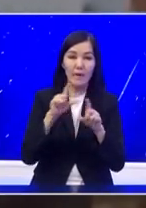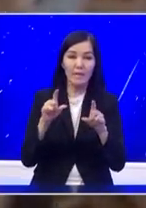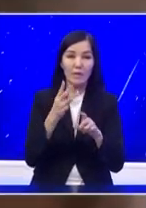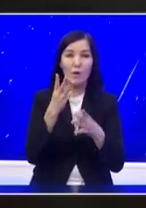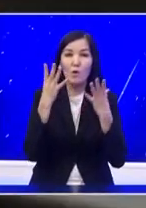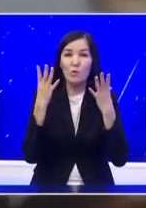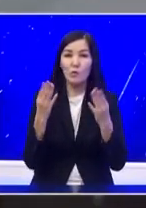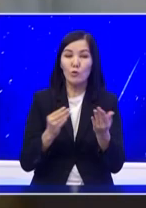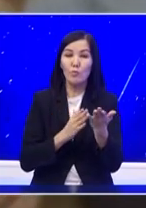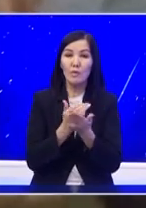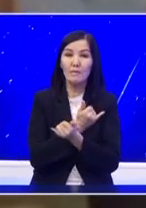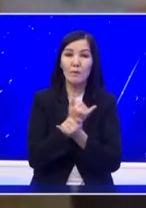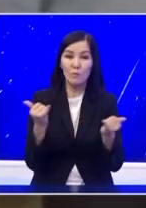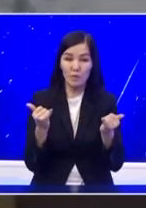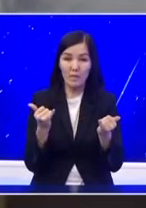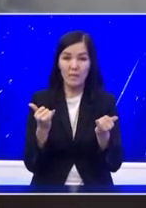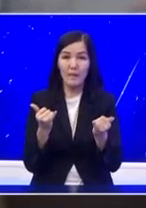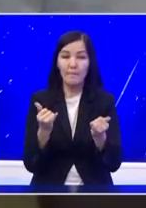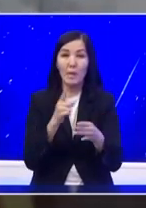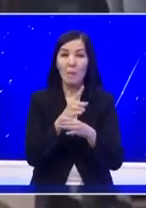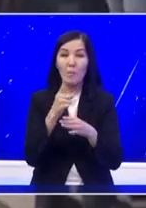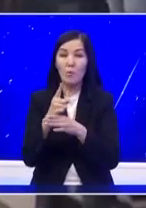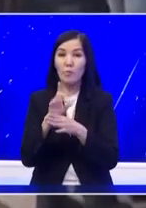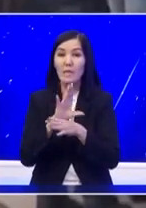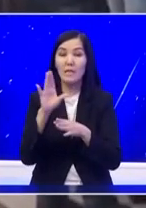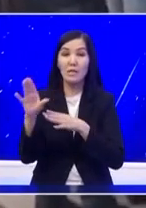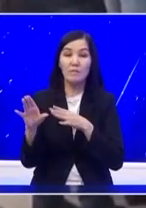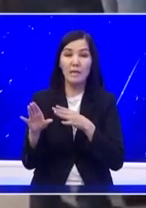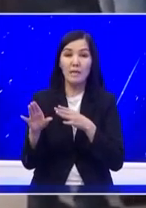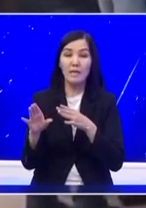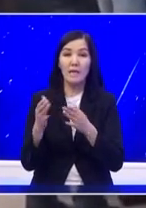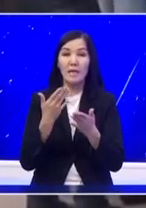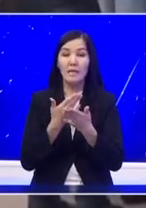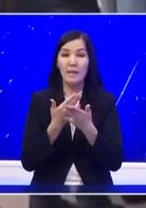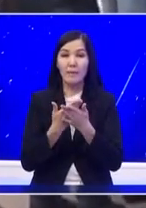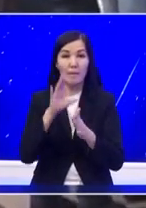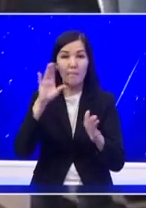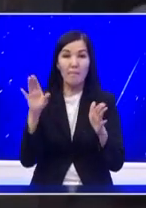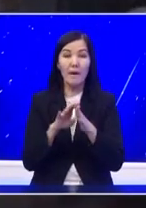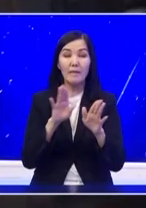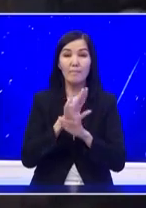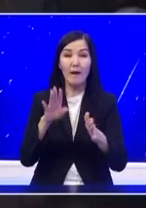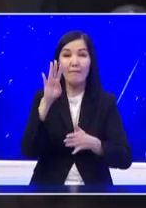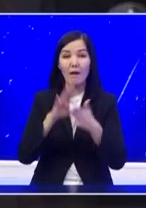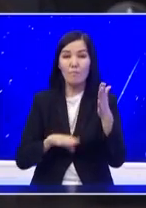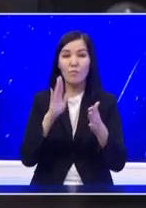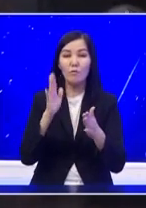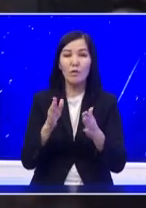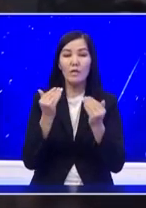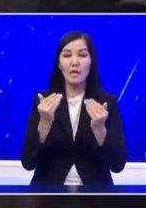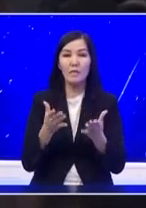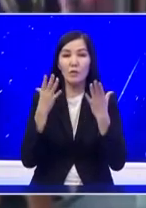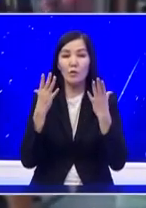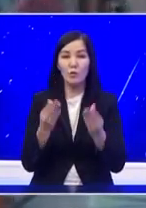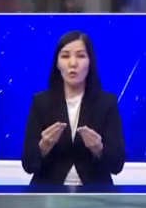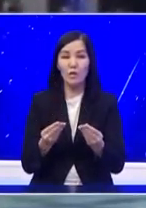күн бойы қызмет етеді. Немесе блокбекеттерге жіберіледі. Сонымен қатар ережеге бағынбағандар айыппұл арқалайды. Қазіргі таңда